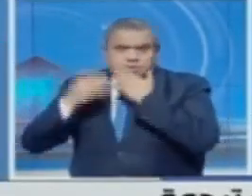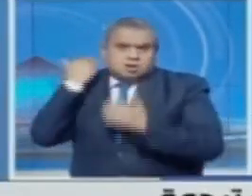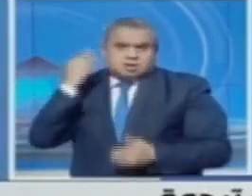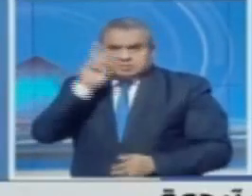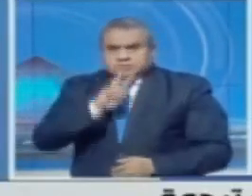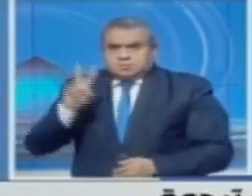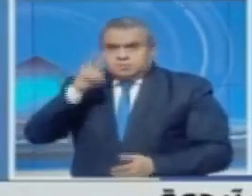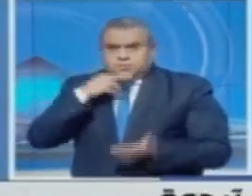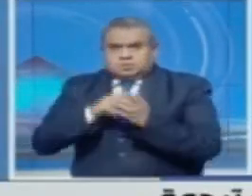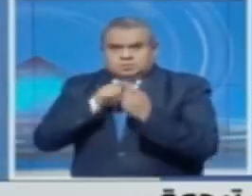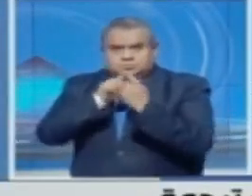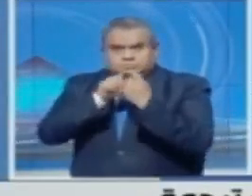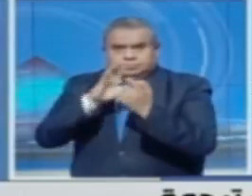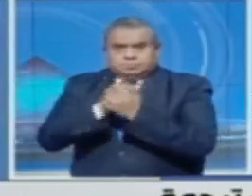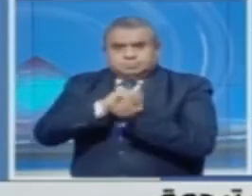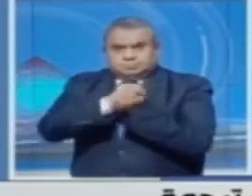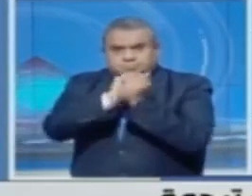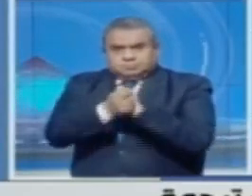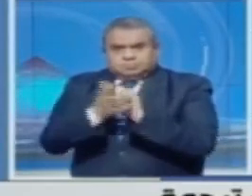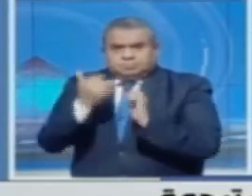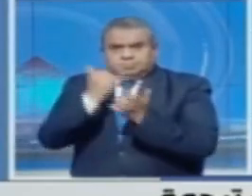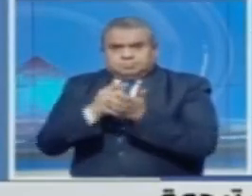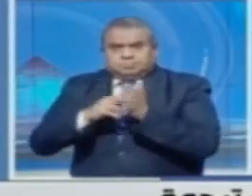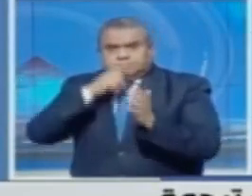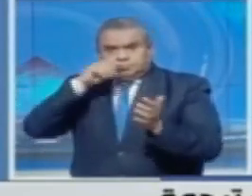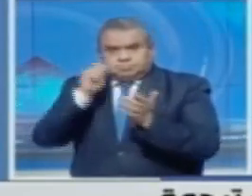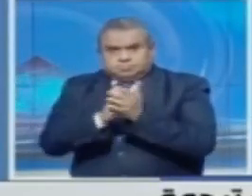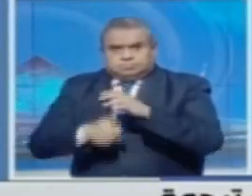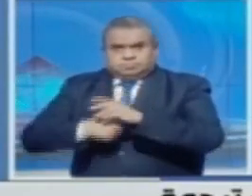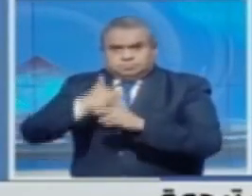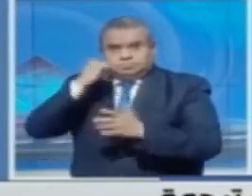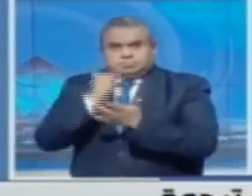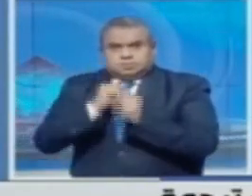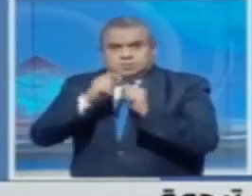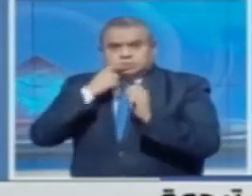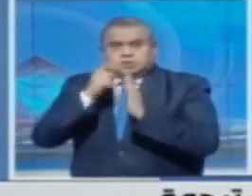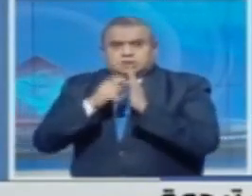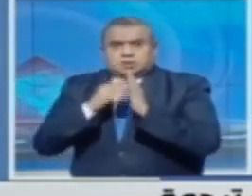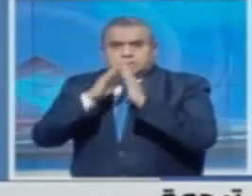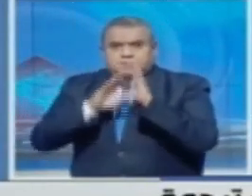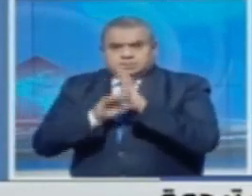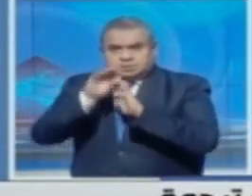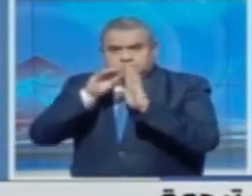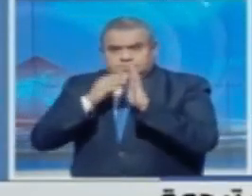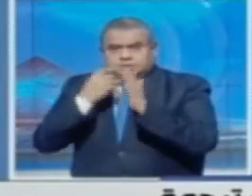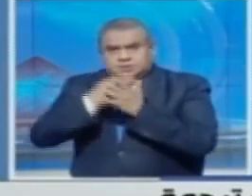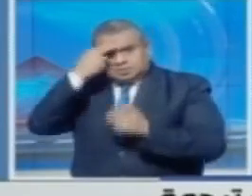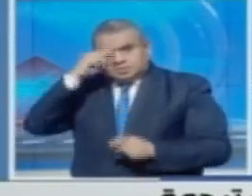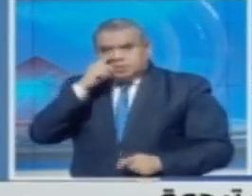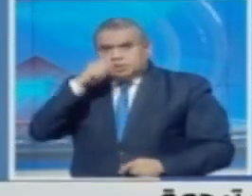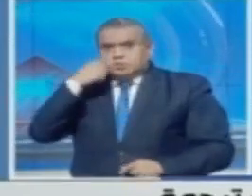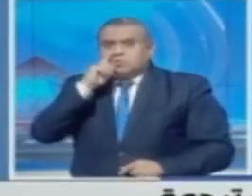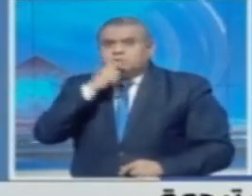COP27، وكان التحدي الأكبر هو تحويل التعهدات إلى واقع ملموس، مشيرا إلى إطلاق مصر لبرنامج